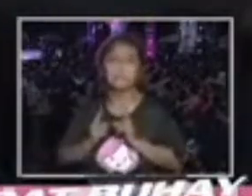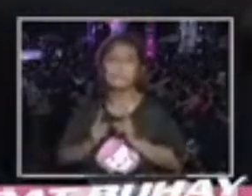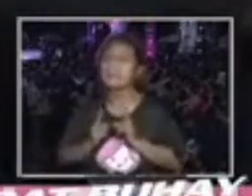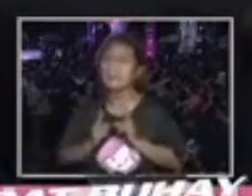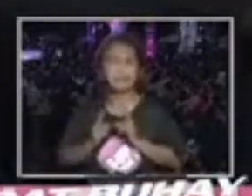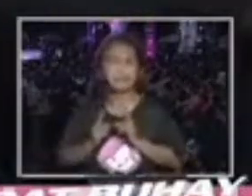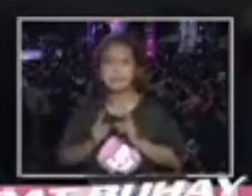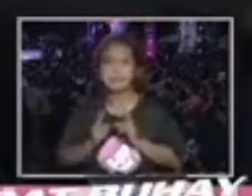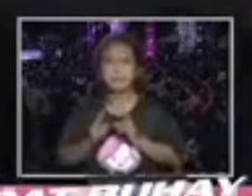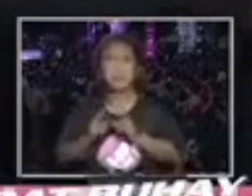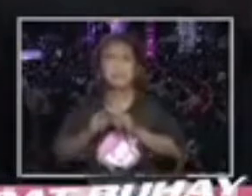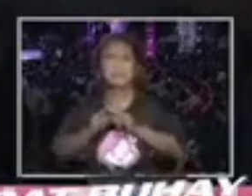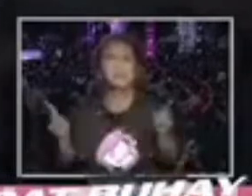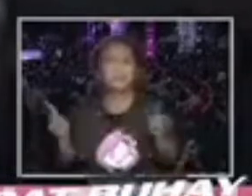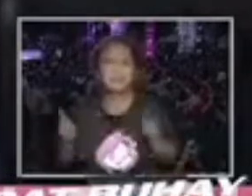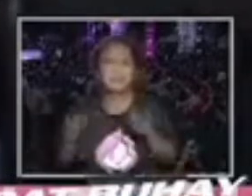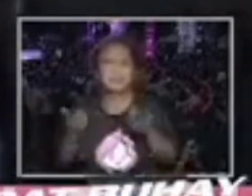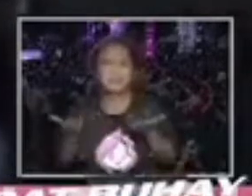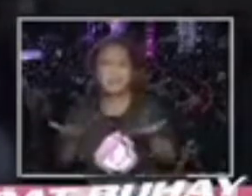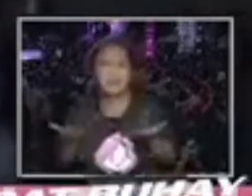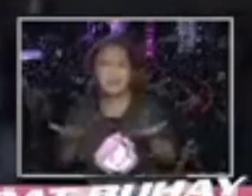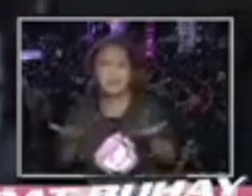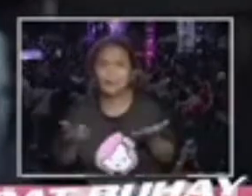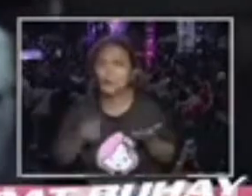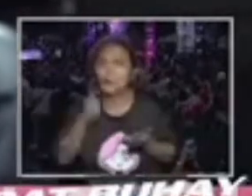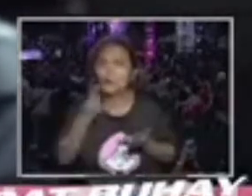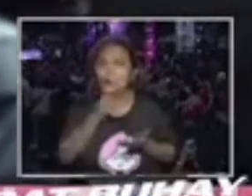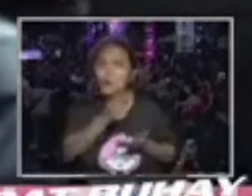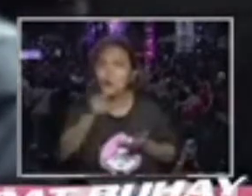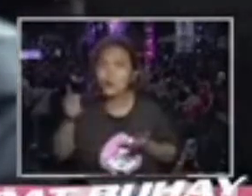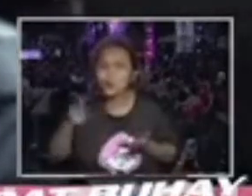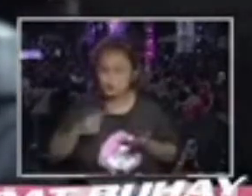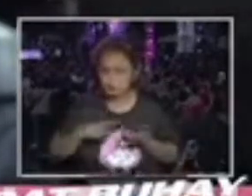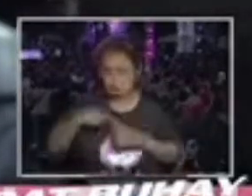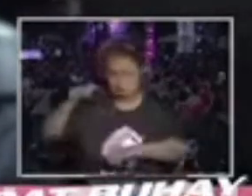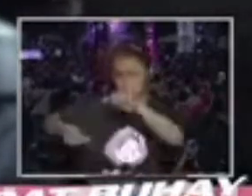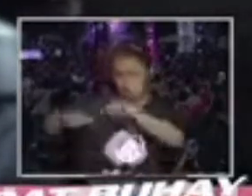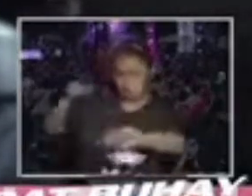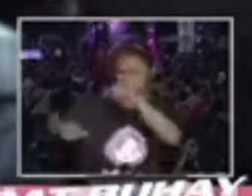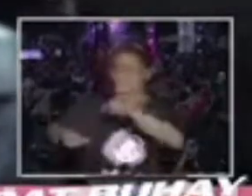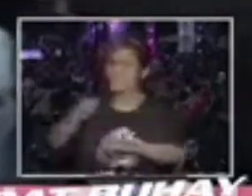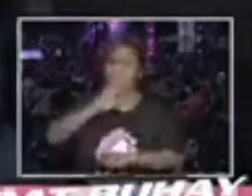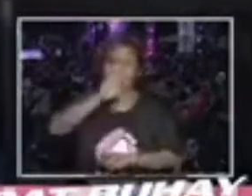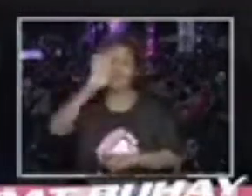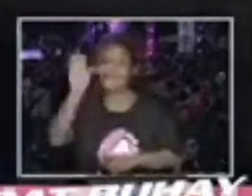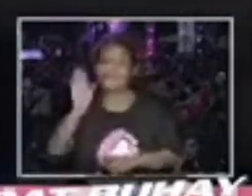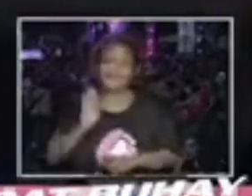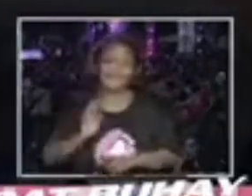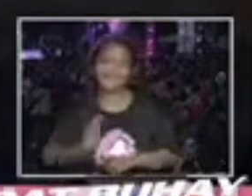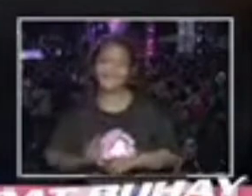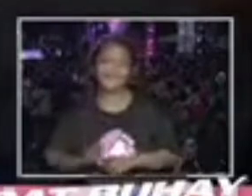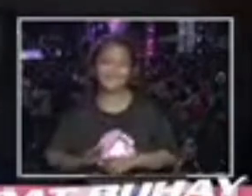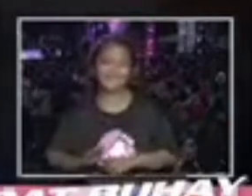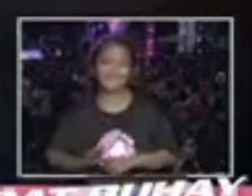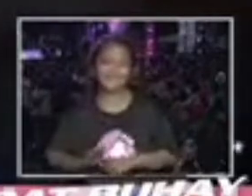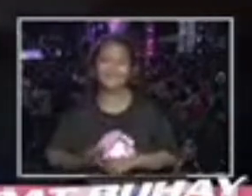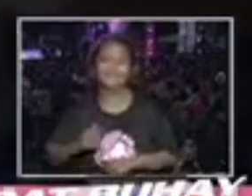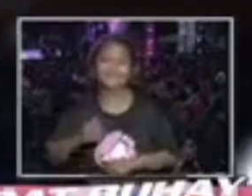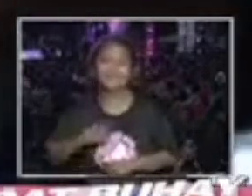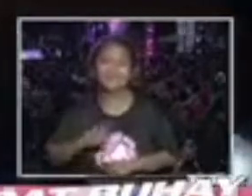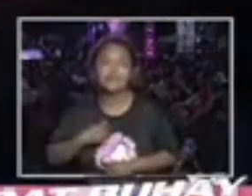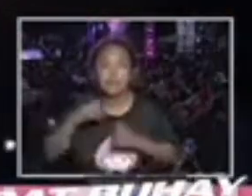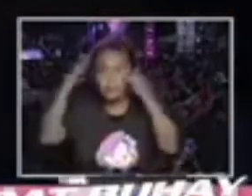Pero kahit kailan, hindi ako nagduda. Hindi ako kailanman nawala